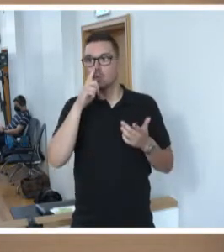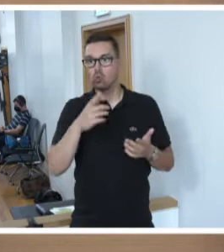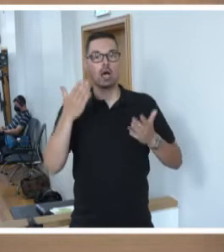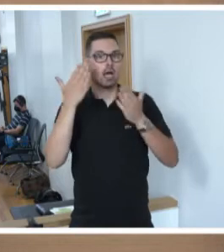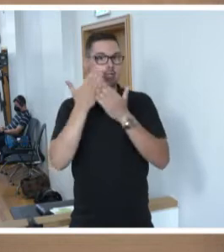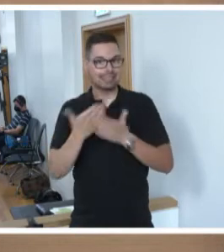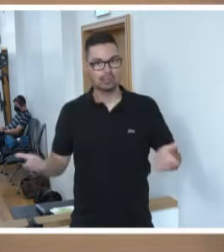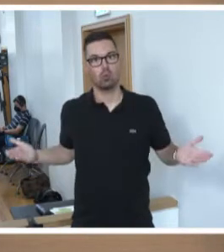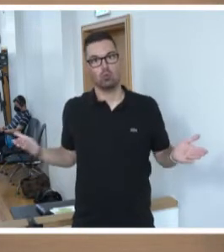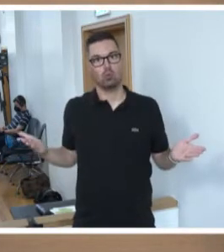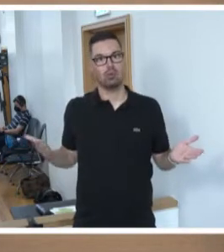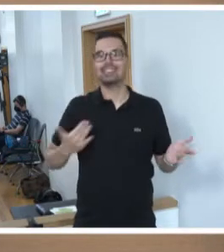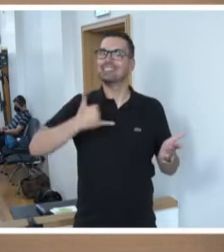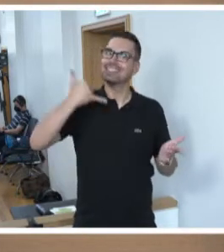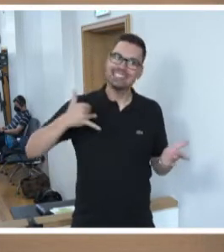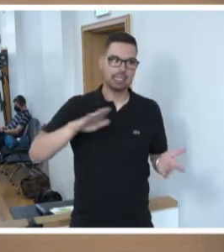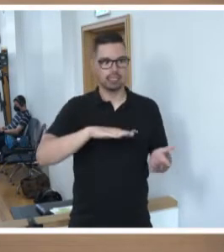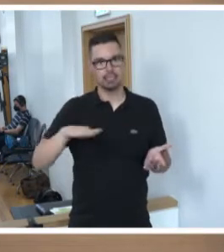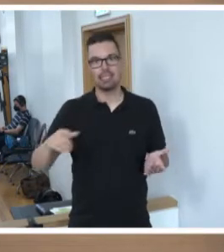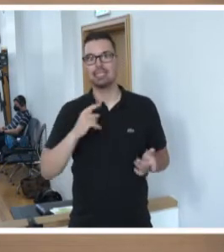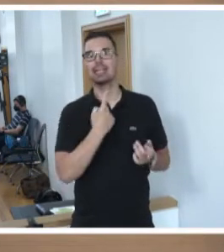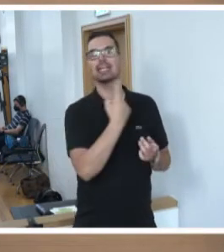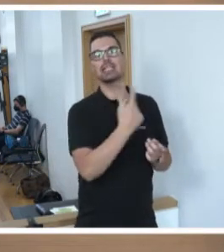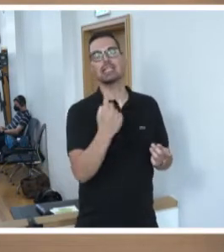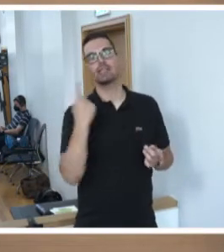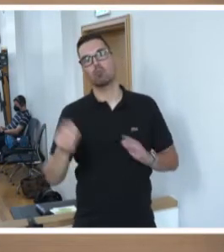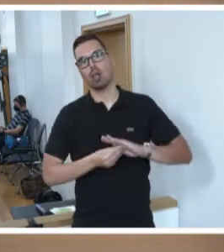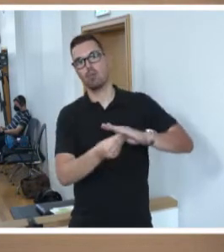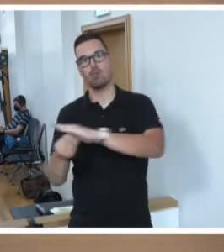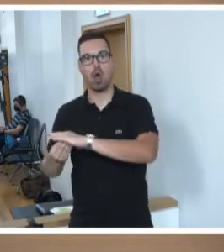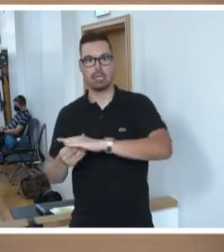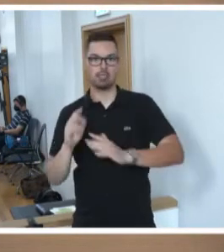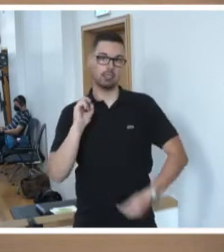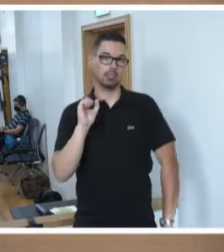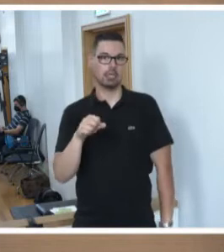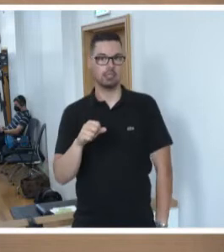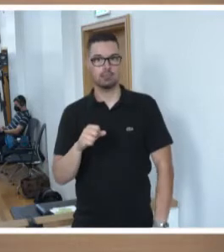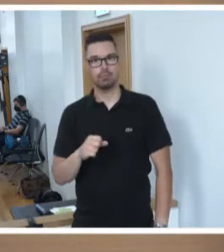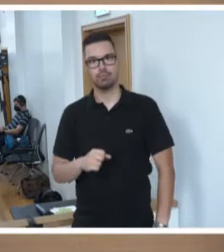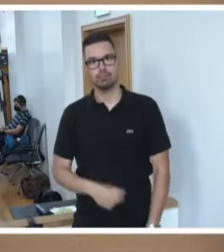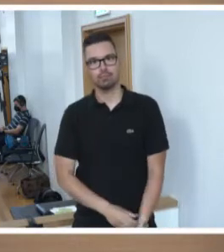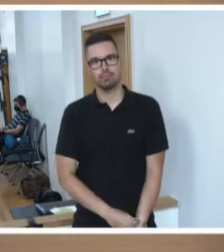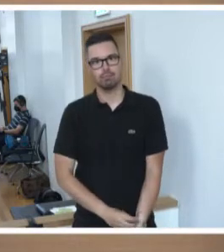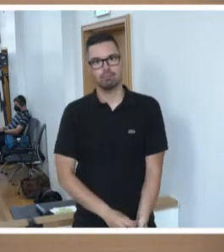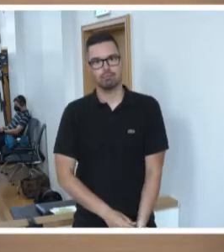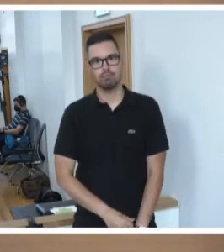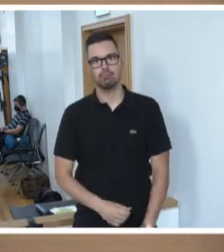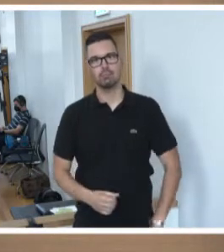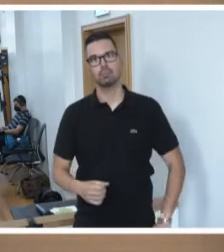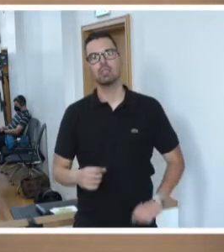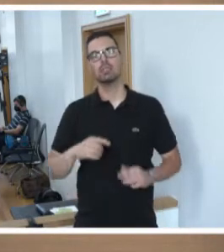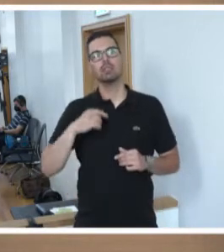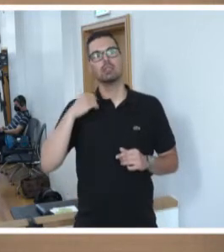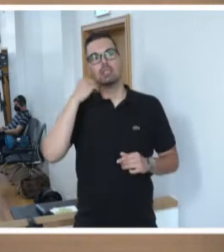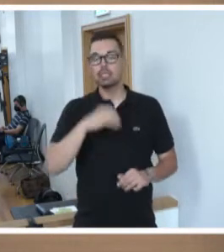kann jedes Kind bestmöglich individuell gefördert werden. Liebe Kolleginnen und Kollegen, wenn wir uns hier im